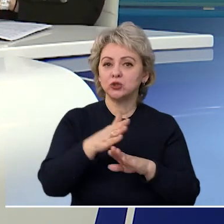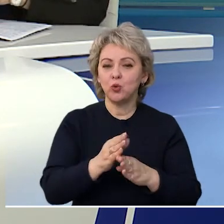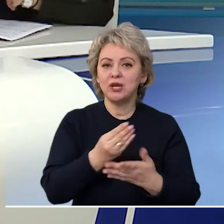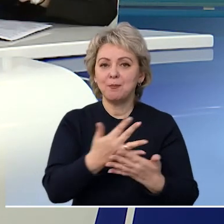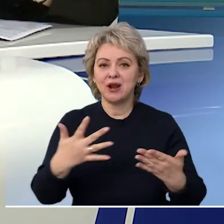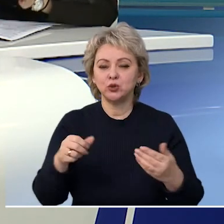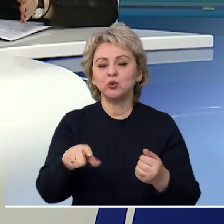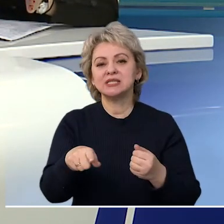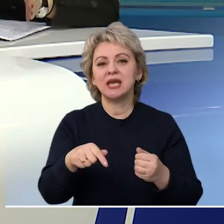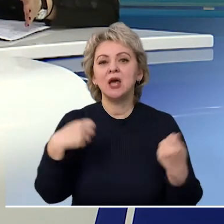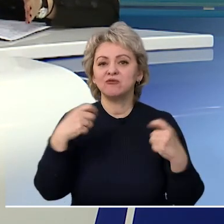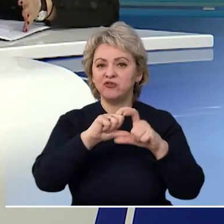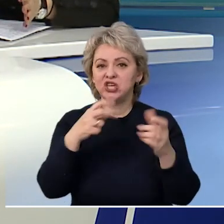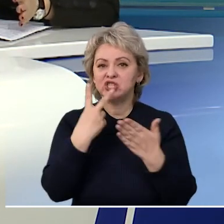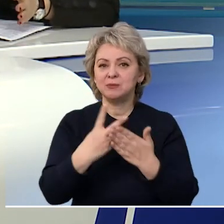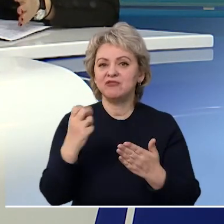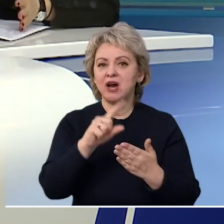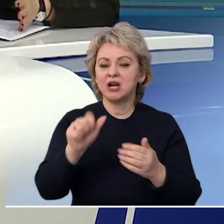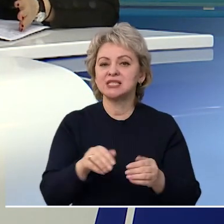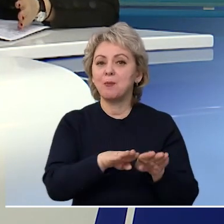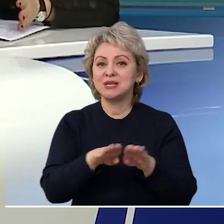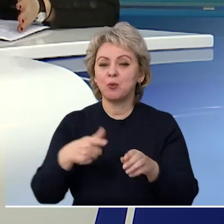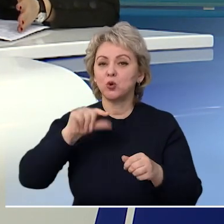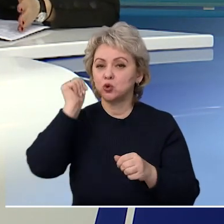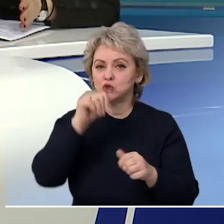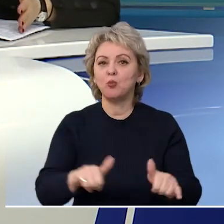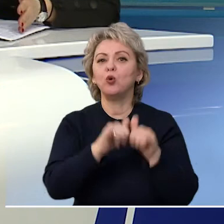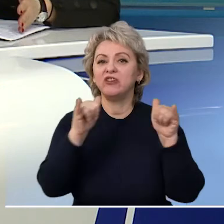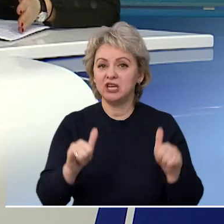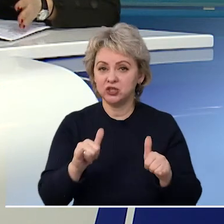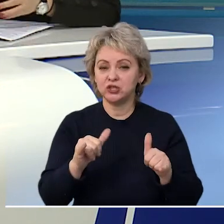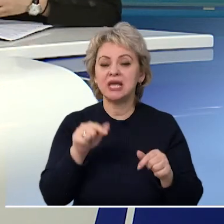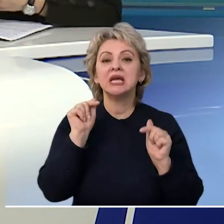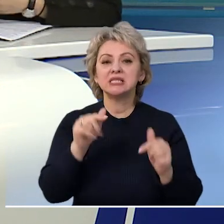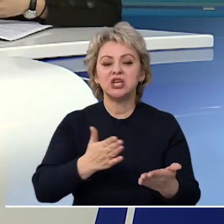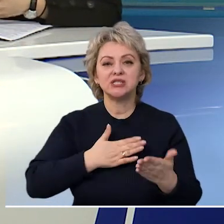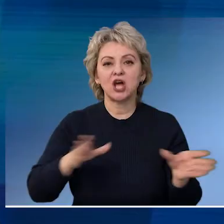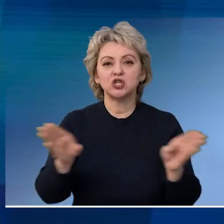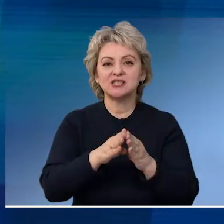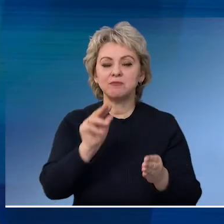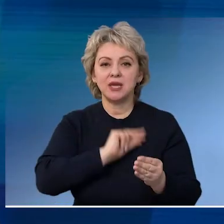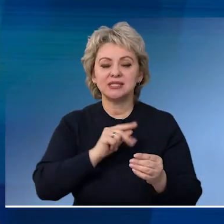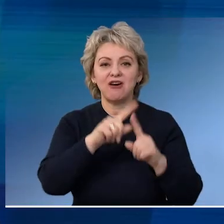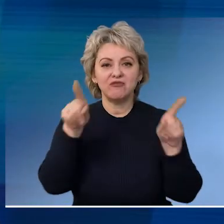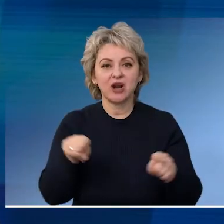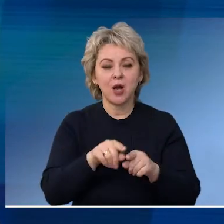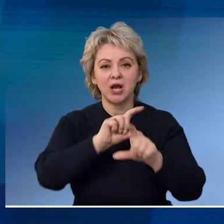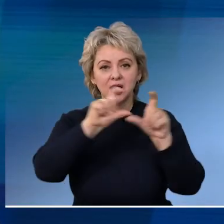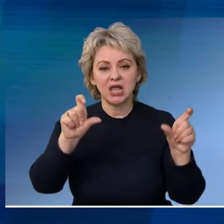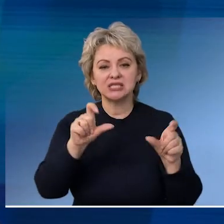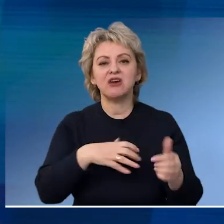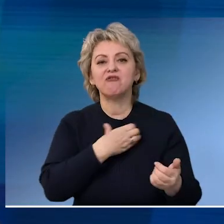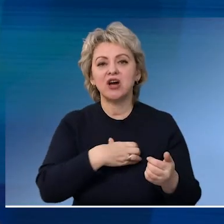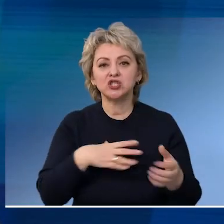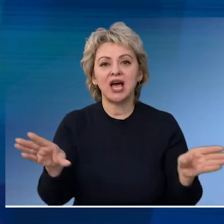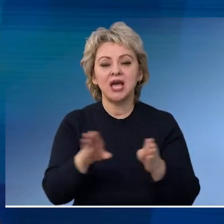доле продукции в торговых сетях видим, что в 2 раза по сравнению с прошлым годом она выросла. И здесь наша совместная работа в рамках кластера